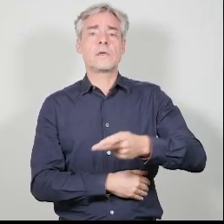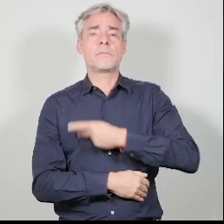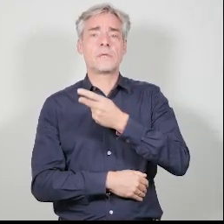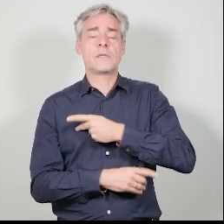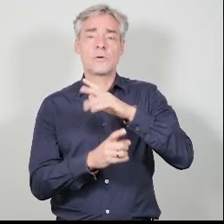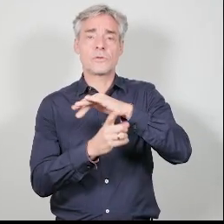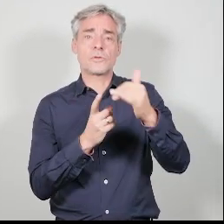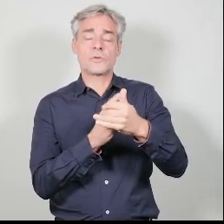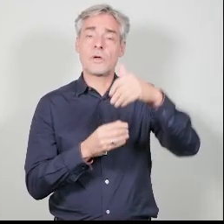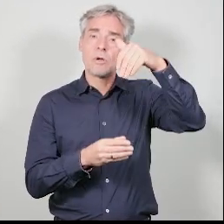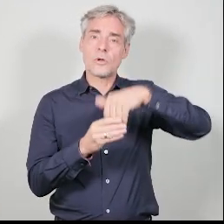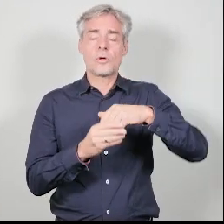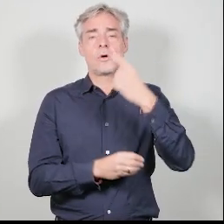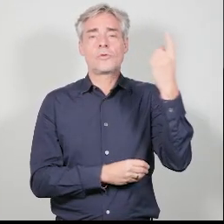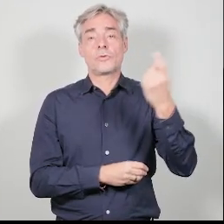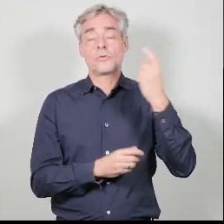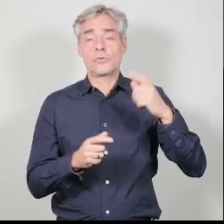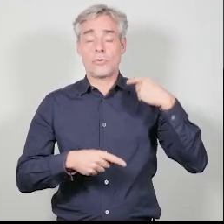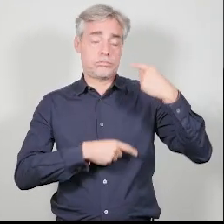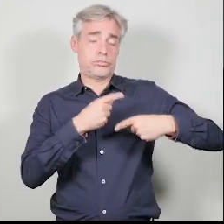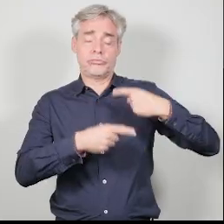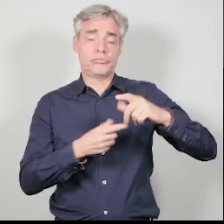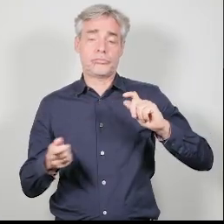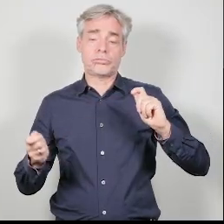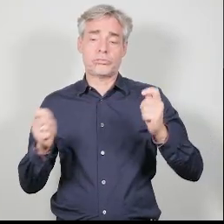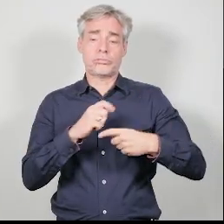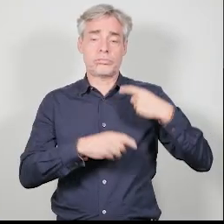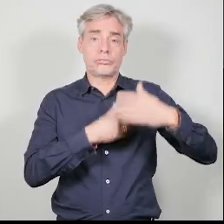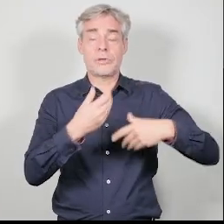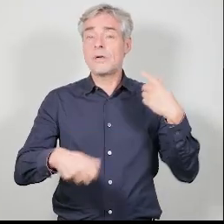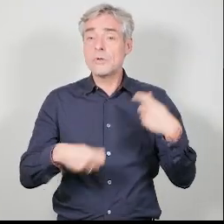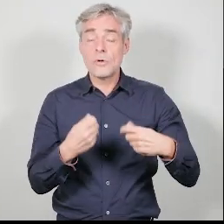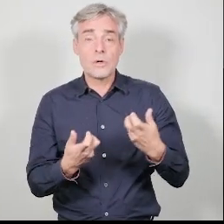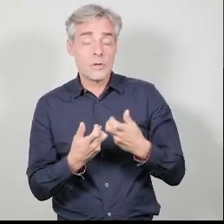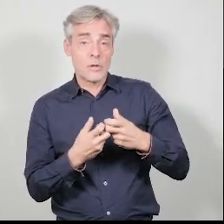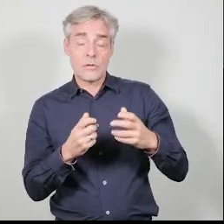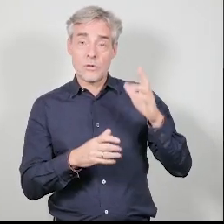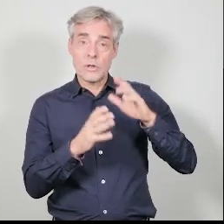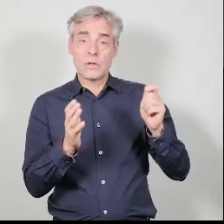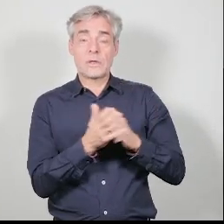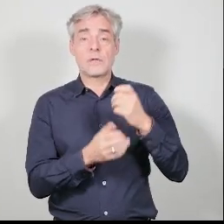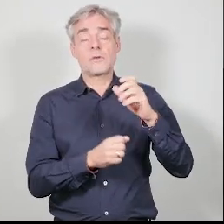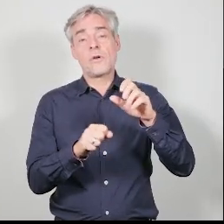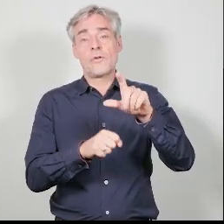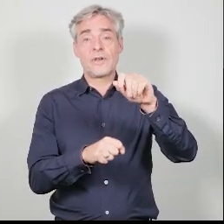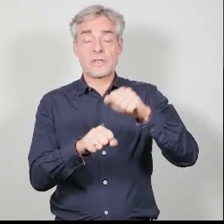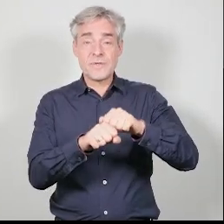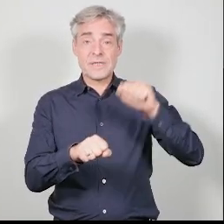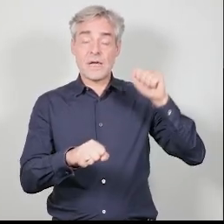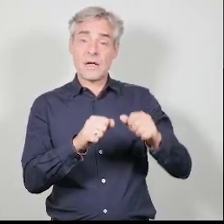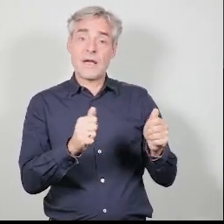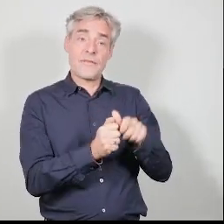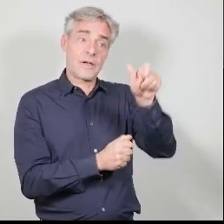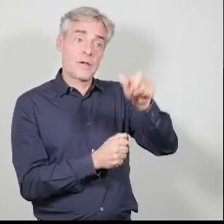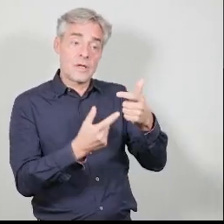médico-social, c'est un secteur qui s'est toujours transformé. Historiquement, ce secteur il se développe courant du XXe siècle, donc sous l'initiative d'une